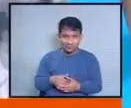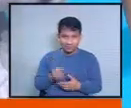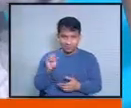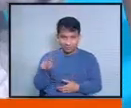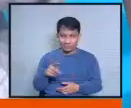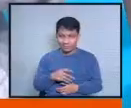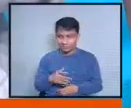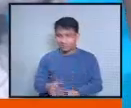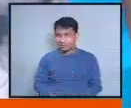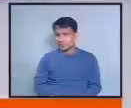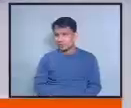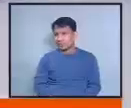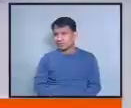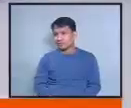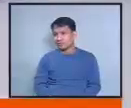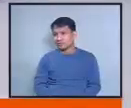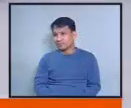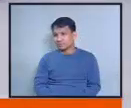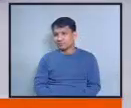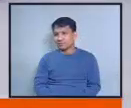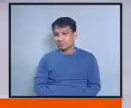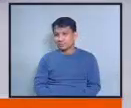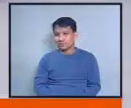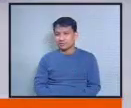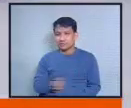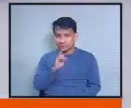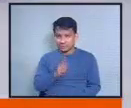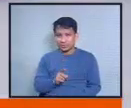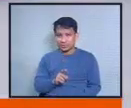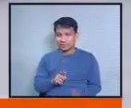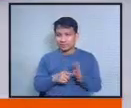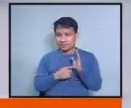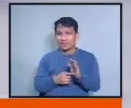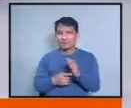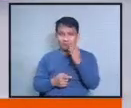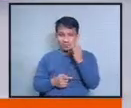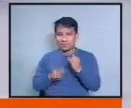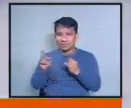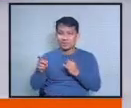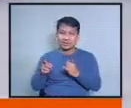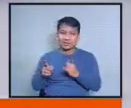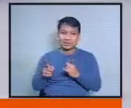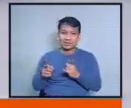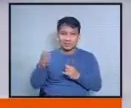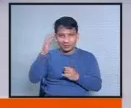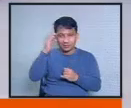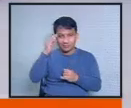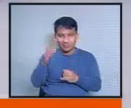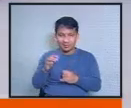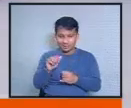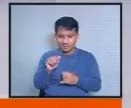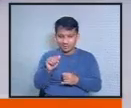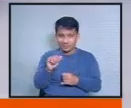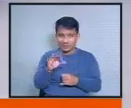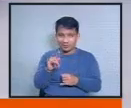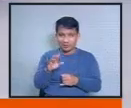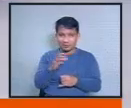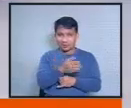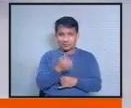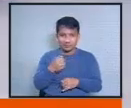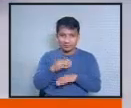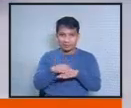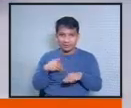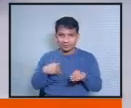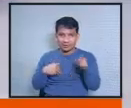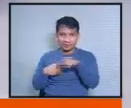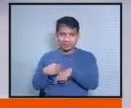okay na? Okay na yun. Siguraduhin natin. Opo. Dahil kung hindi, alam niyo naman siguro yung access, di ba? Opo. Patatawag natin sa